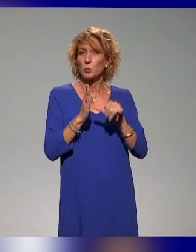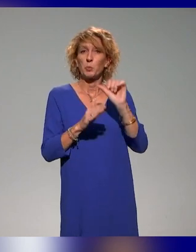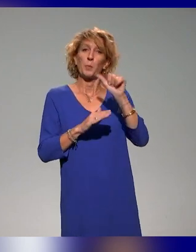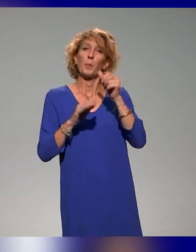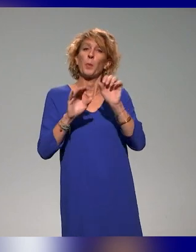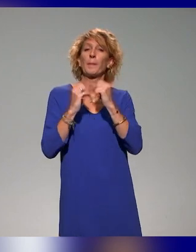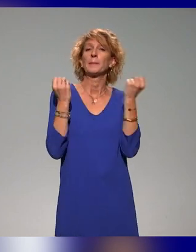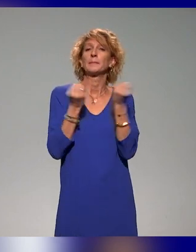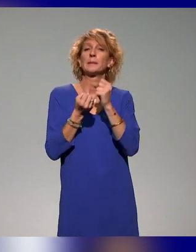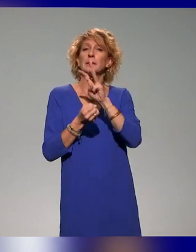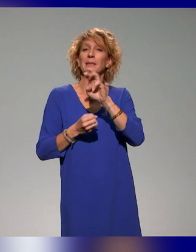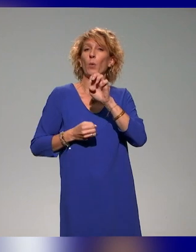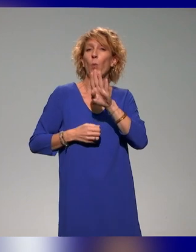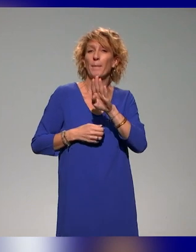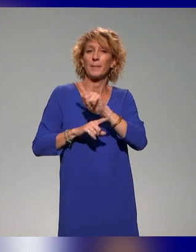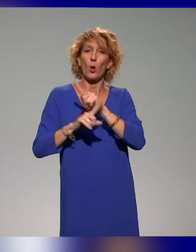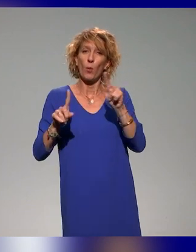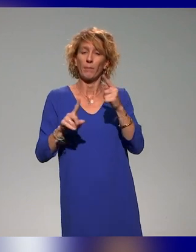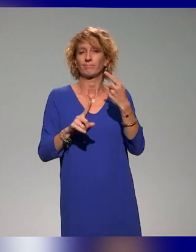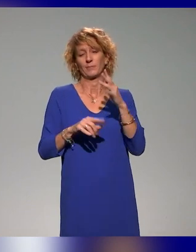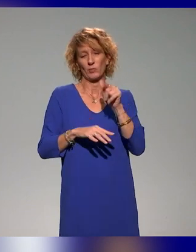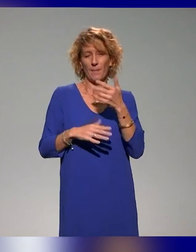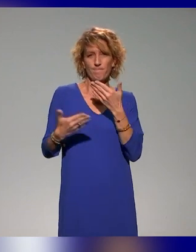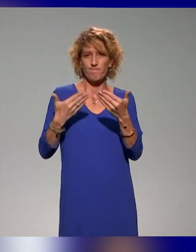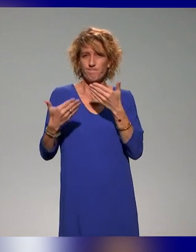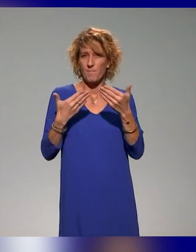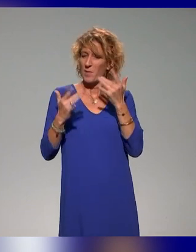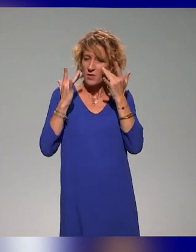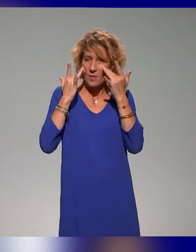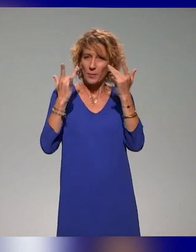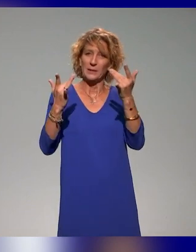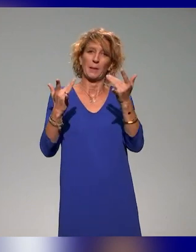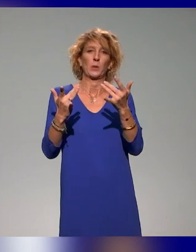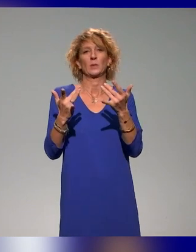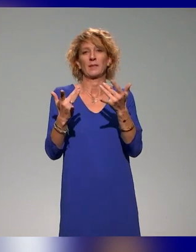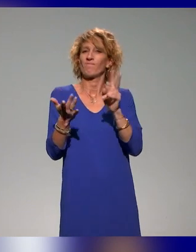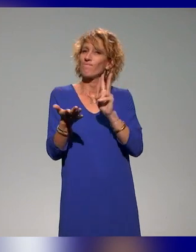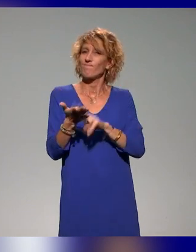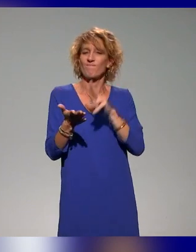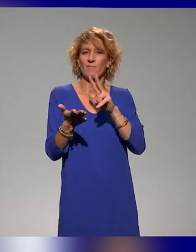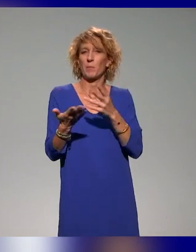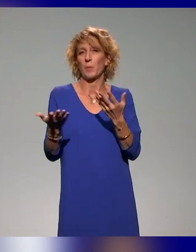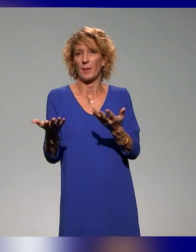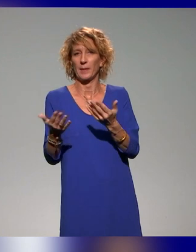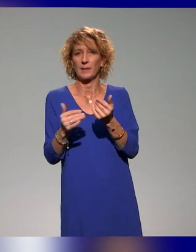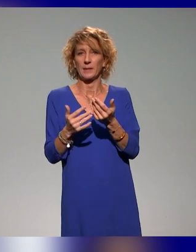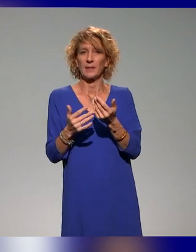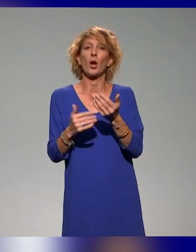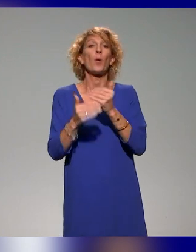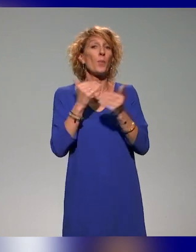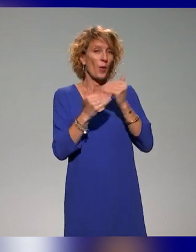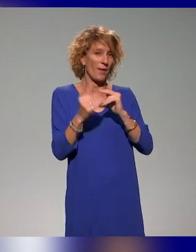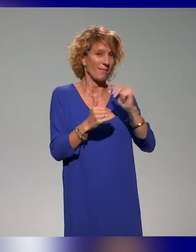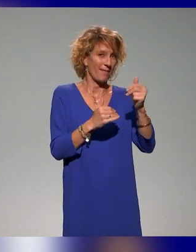l'on fait, donc on a une certaine expérience pour avoir le meilleur rendu. Puisque, alors je vais faire peut-être les choses à l'envers, le programme je vais vous le donner, mais